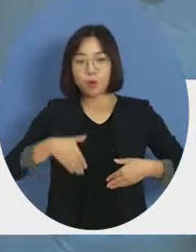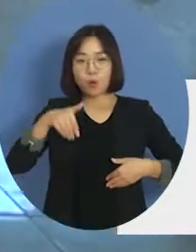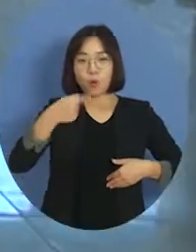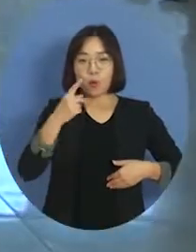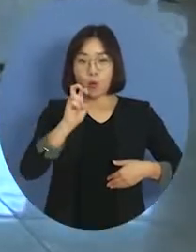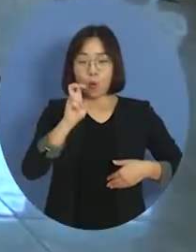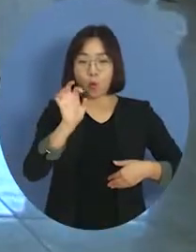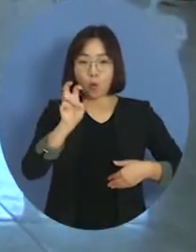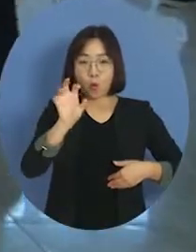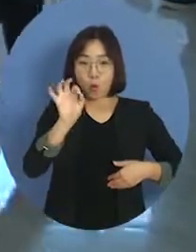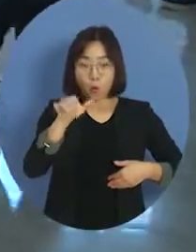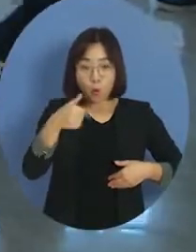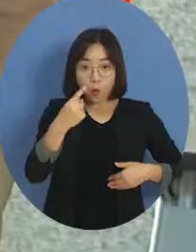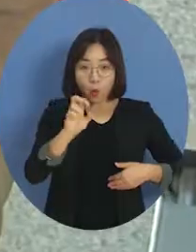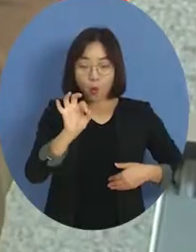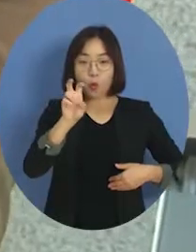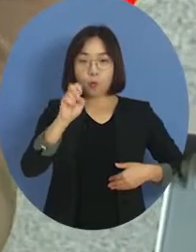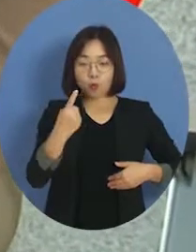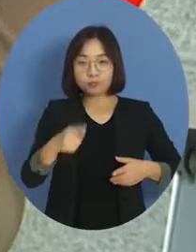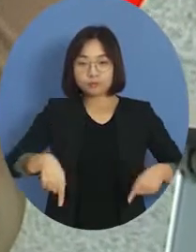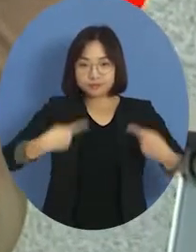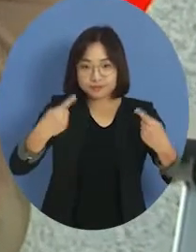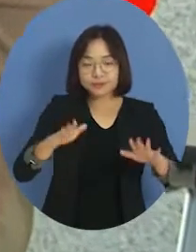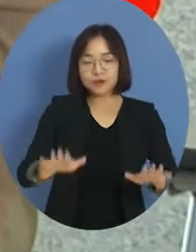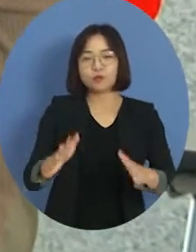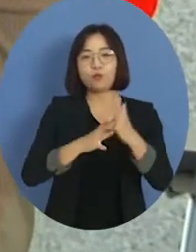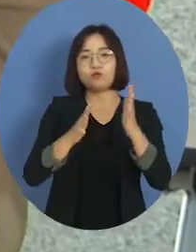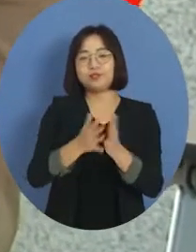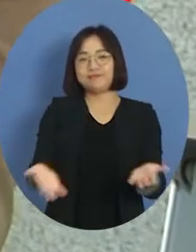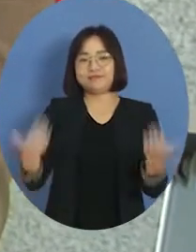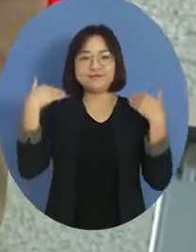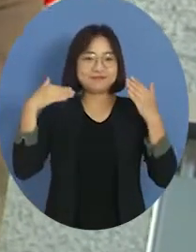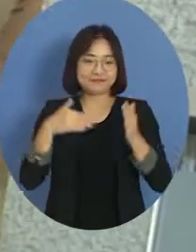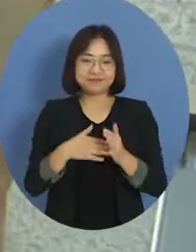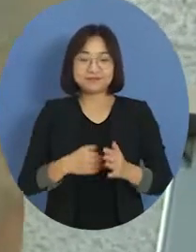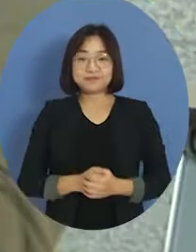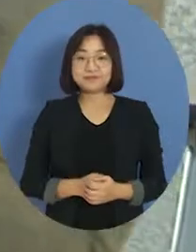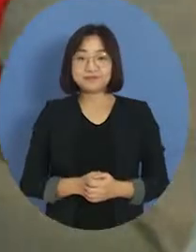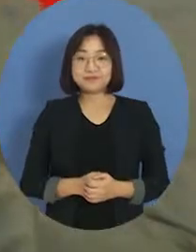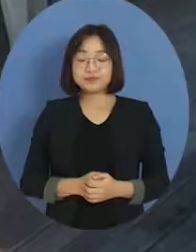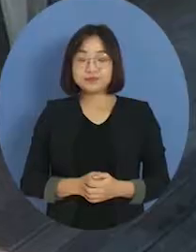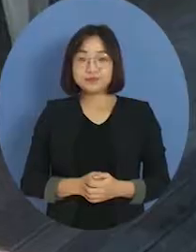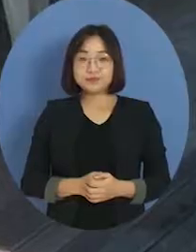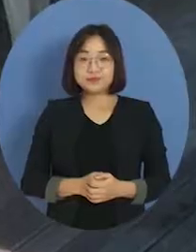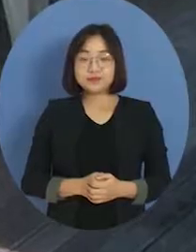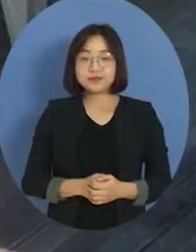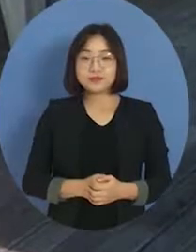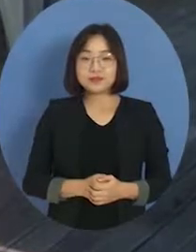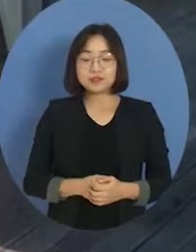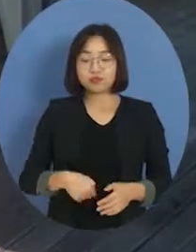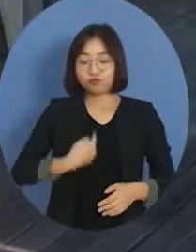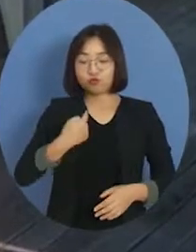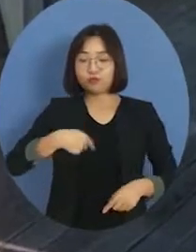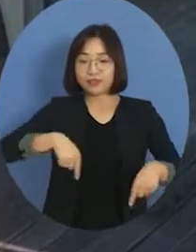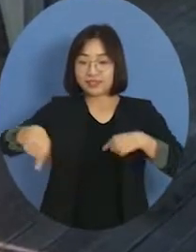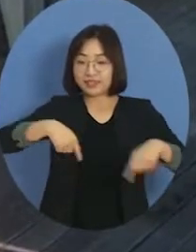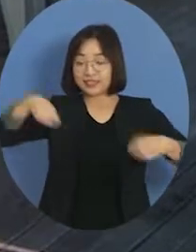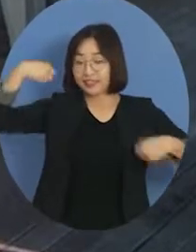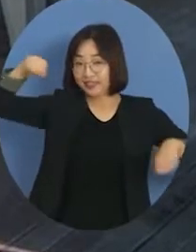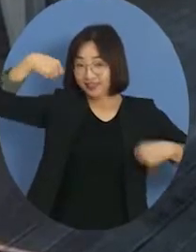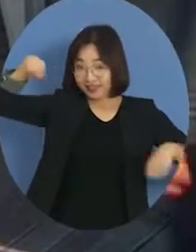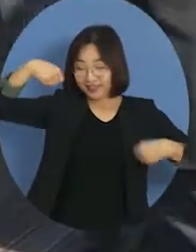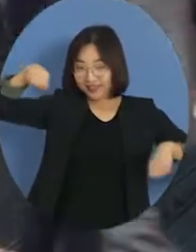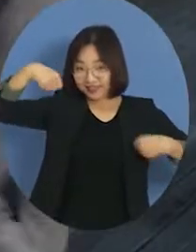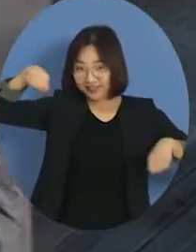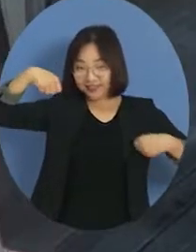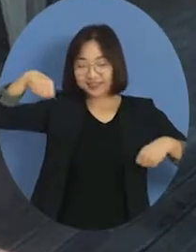참여해 이번 행사를 공주시에서 유치하게 됐습니다. 이날 행사에는 극단 당진의 주민자치 연극 공연을